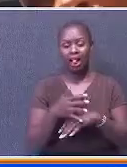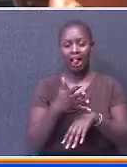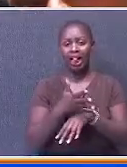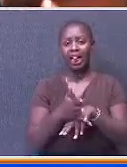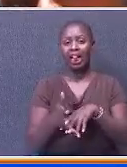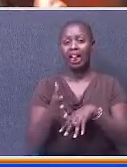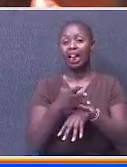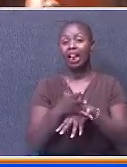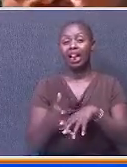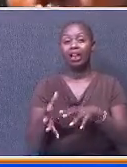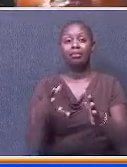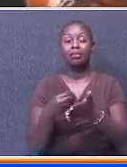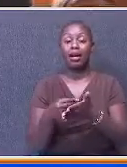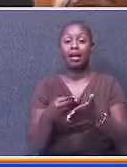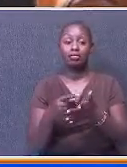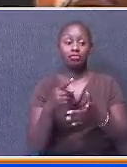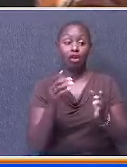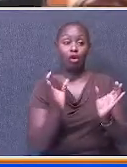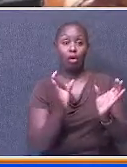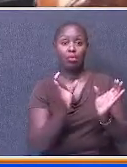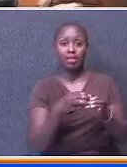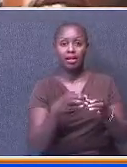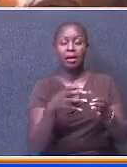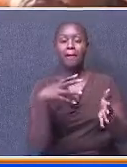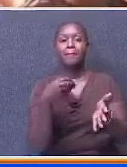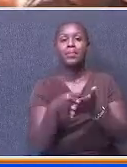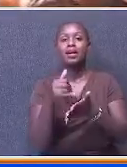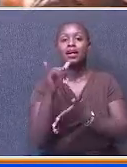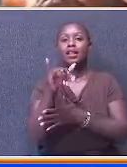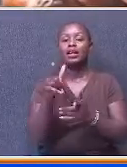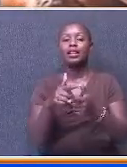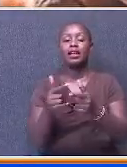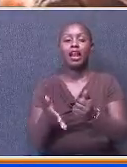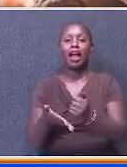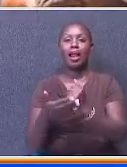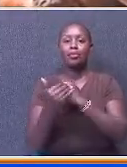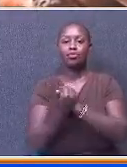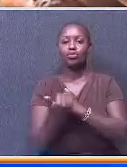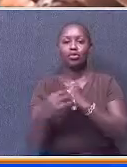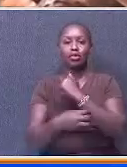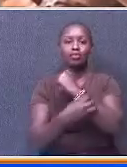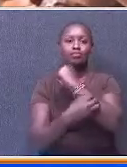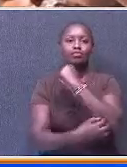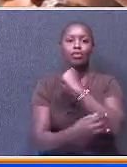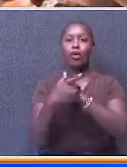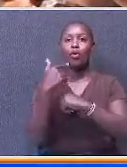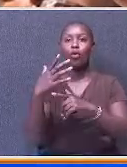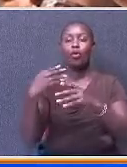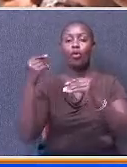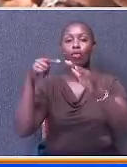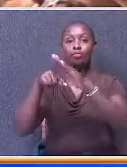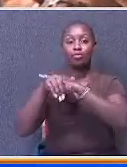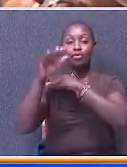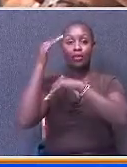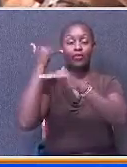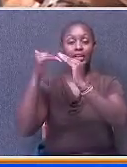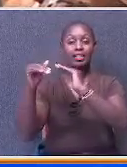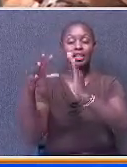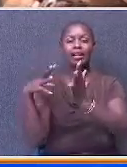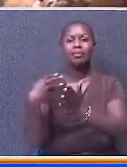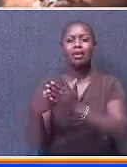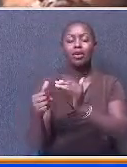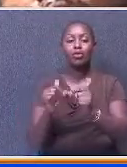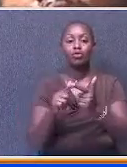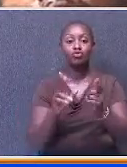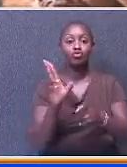pesa za hili jopo, zile pesa za hili jopo wasaidie wale watoto maskini wanaokwenda university. Hizi pesa ambazo zitatumika kwa